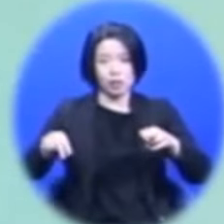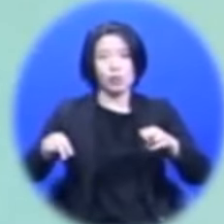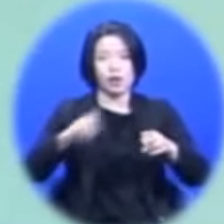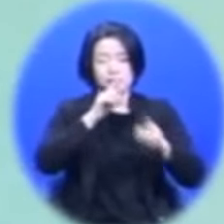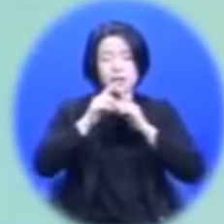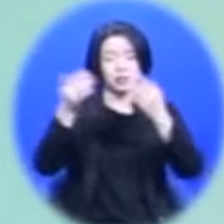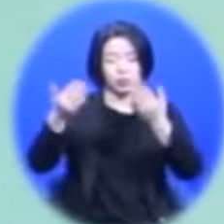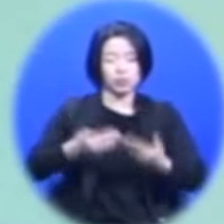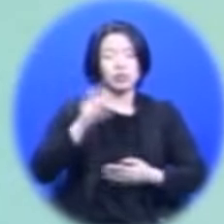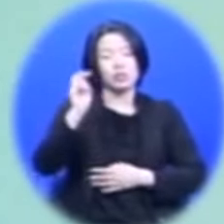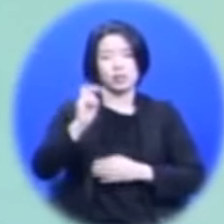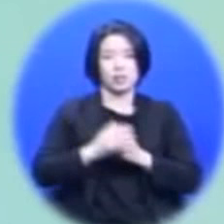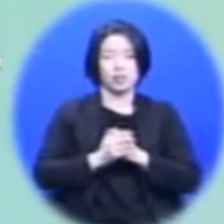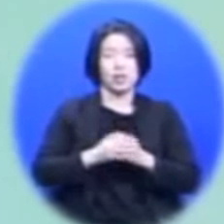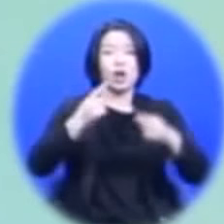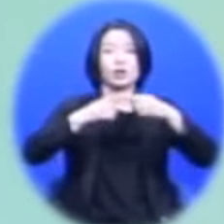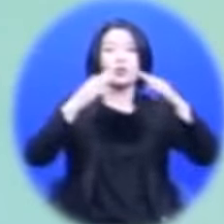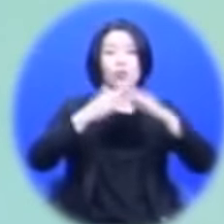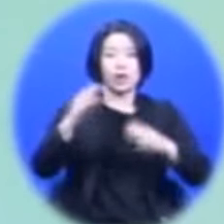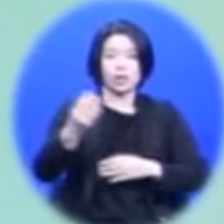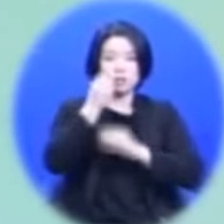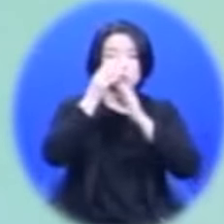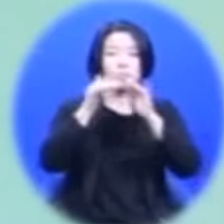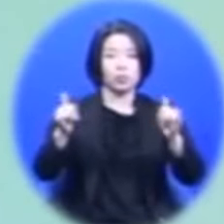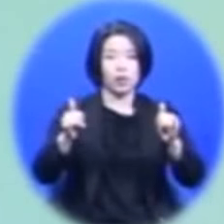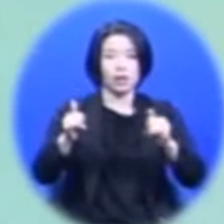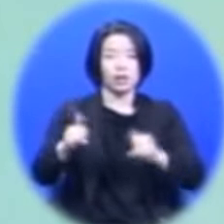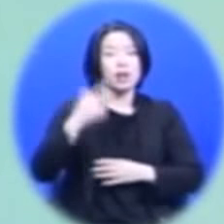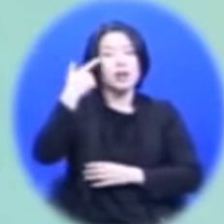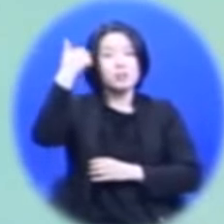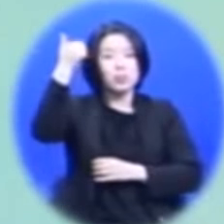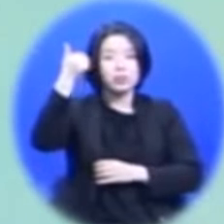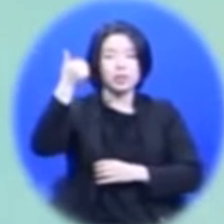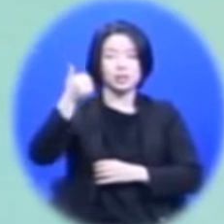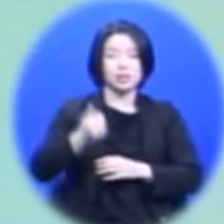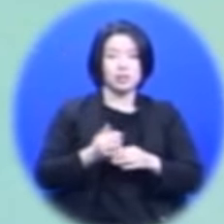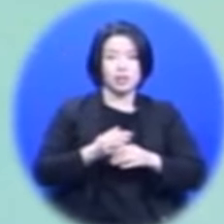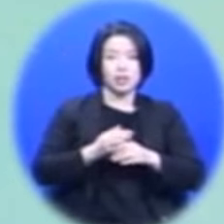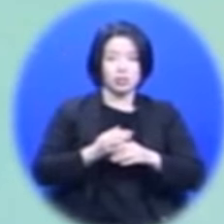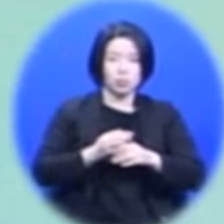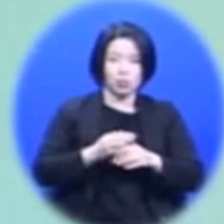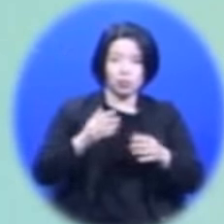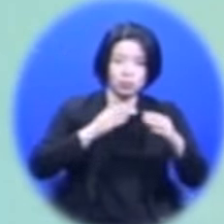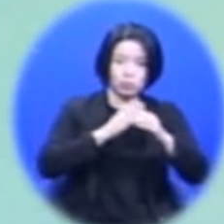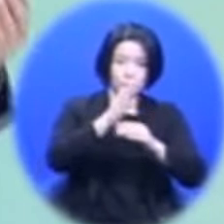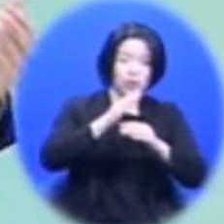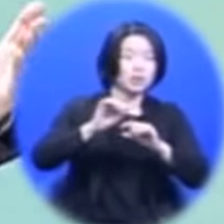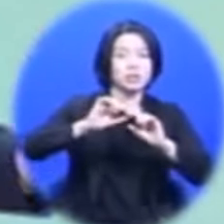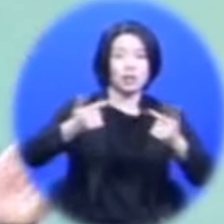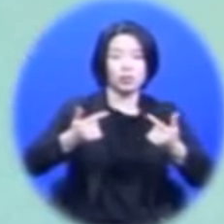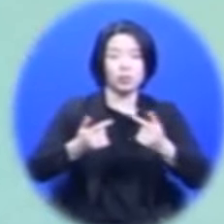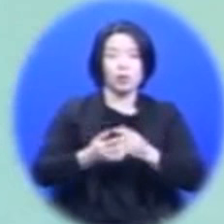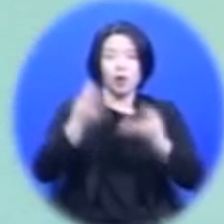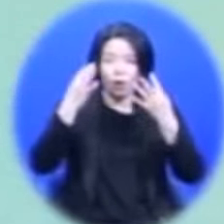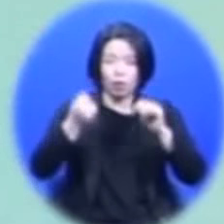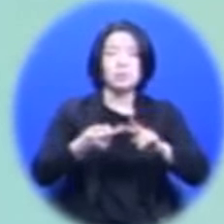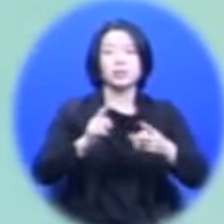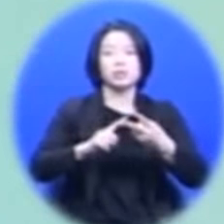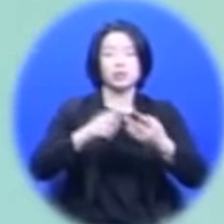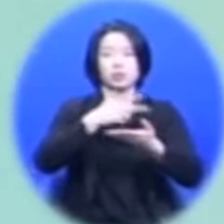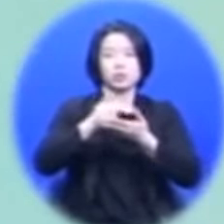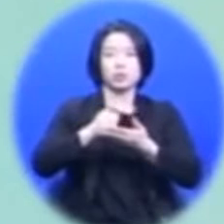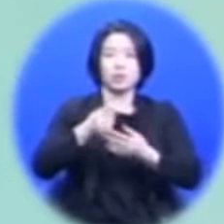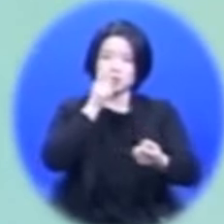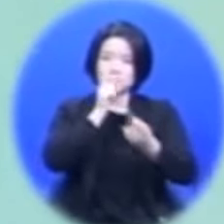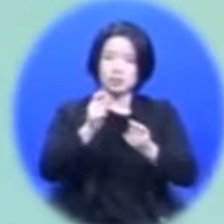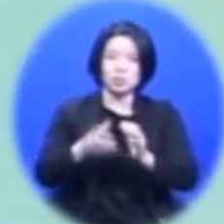거구나. 교회와 성도들이 목사를 거치지 않고 얼마든지 주님과 친밀한 교제를 나누고